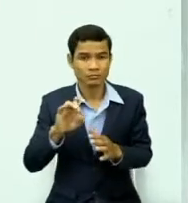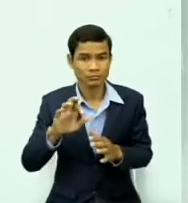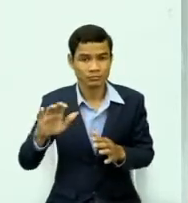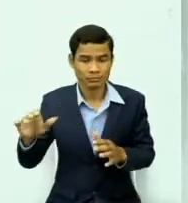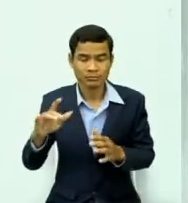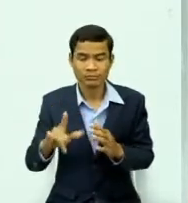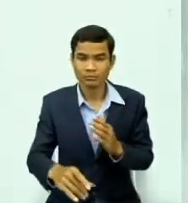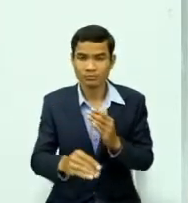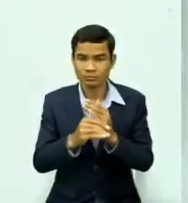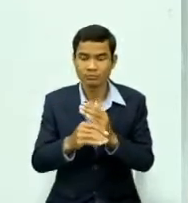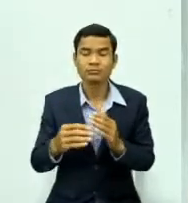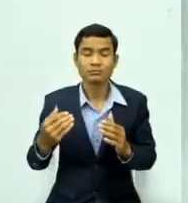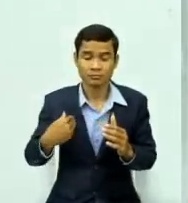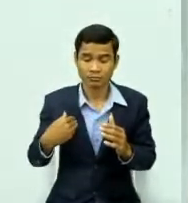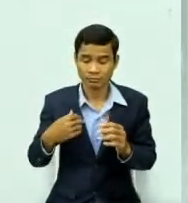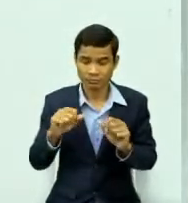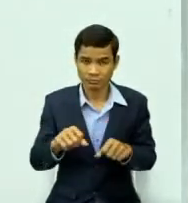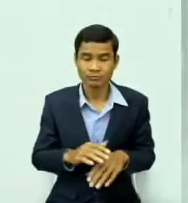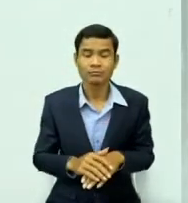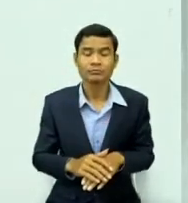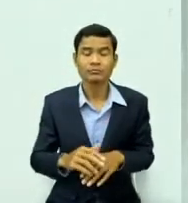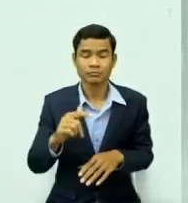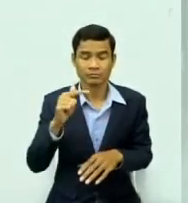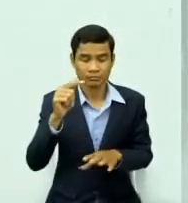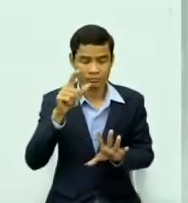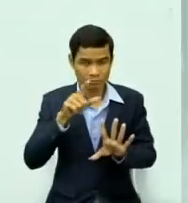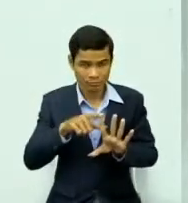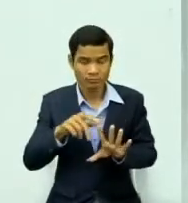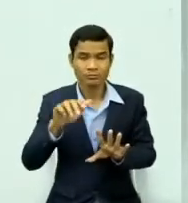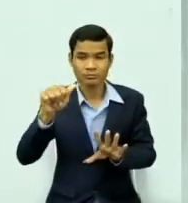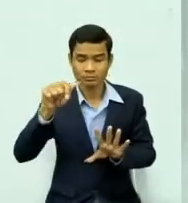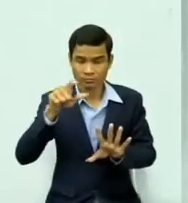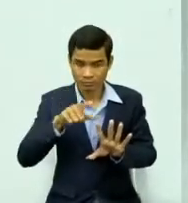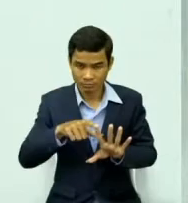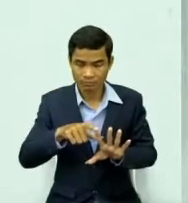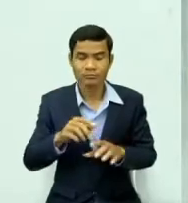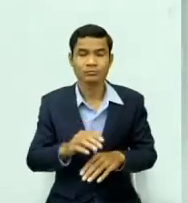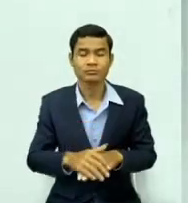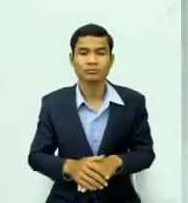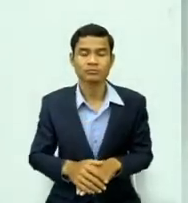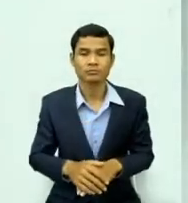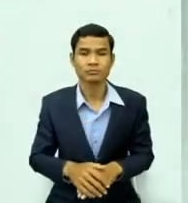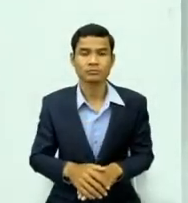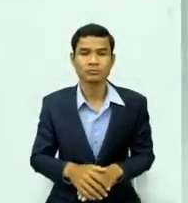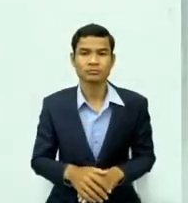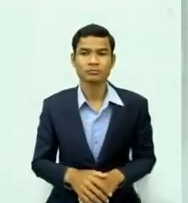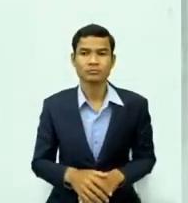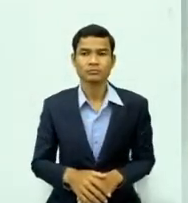bằng thang tuyệt hói cái chân miến chà ngó nắng nắng nhỏ nè con